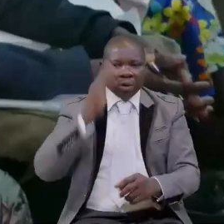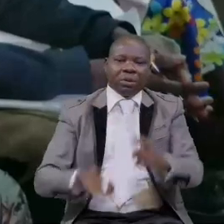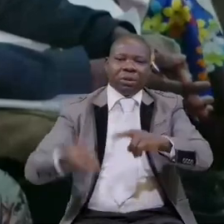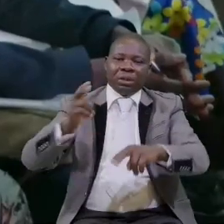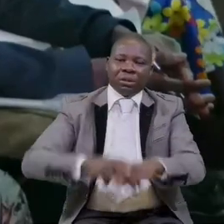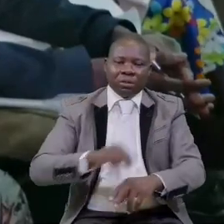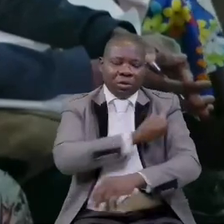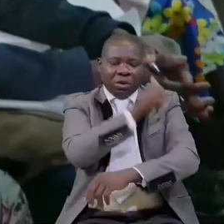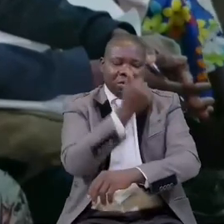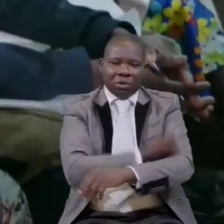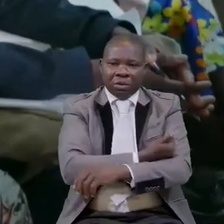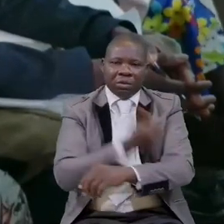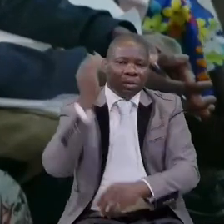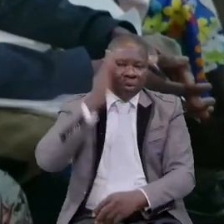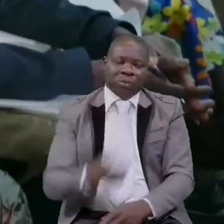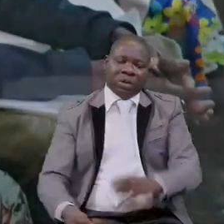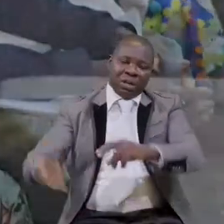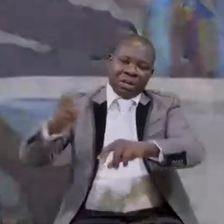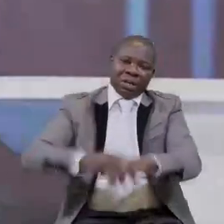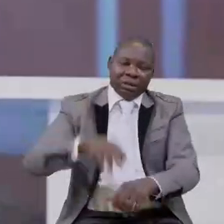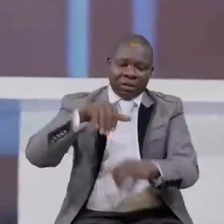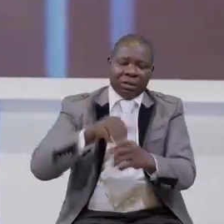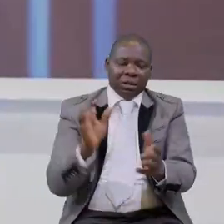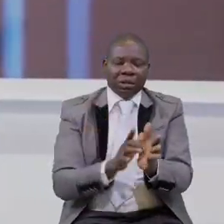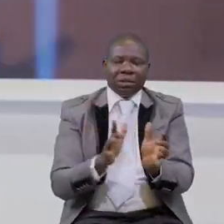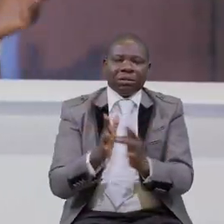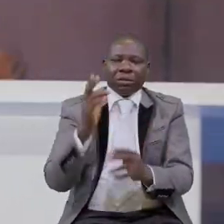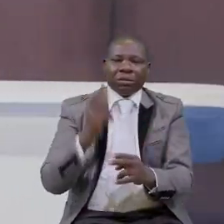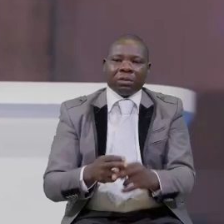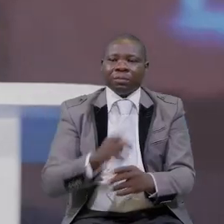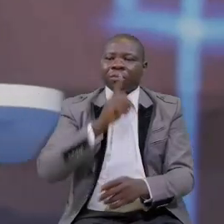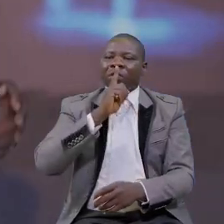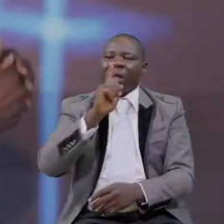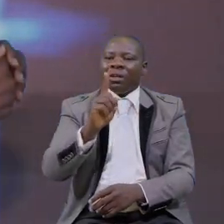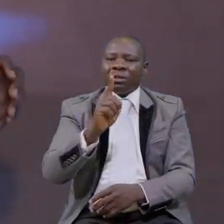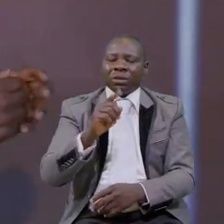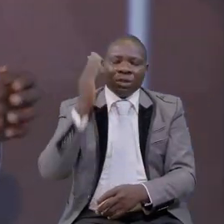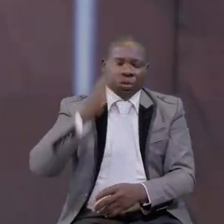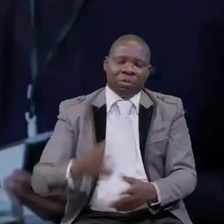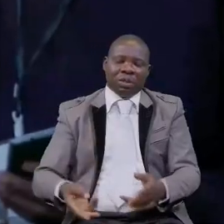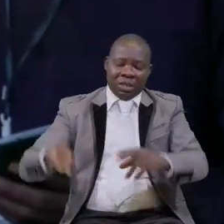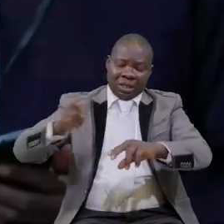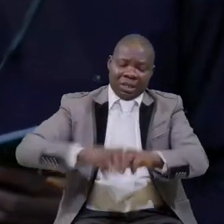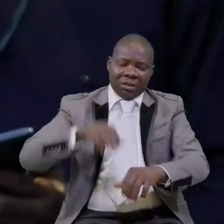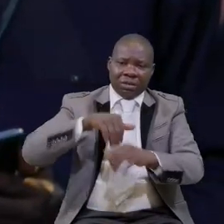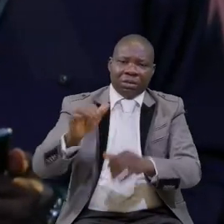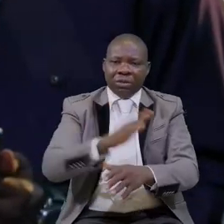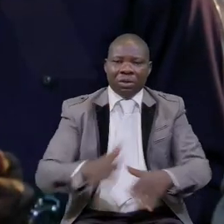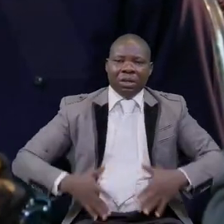ta vie, l'autorité va augmenter, l'assurance va augmenter dans ta